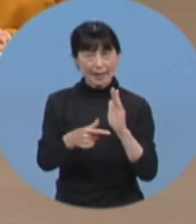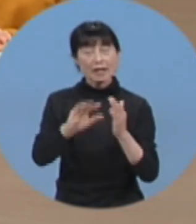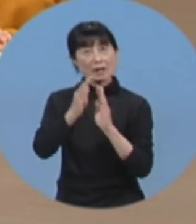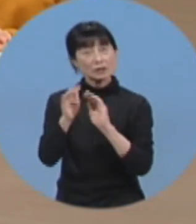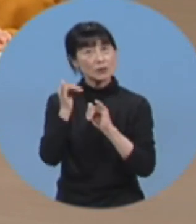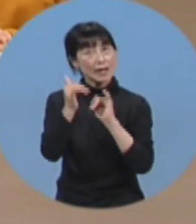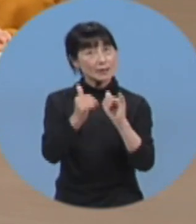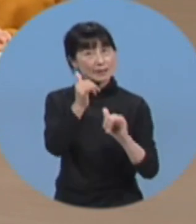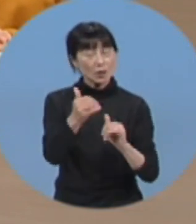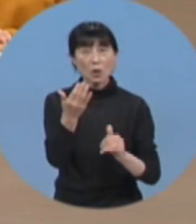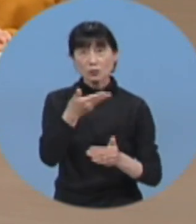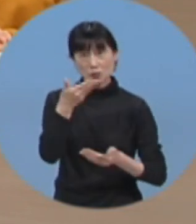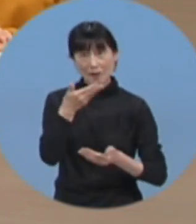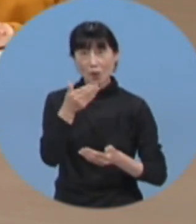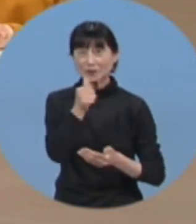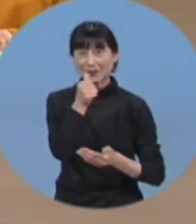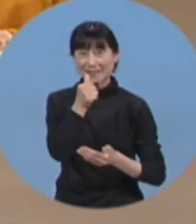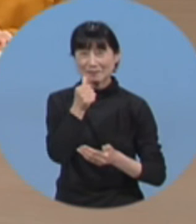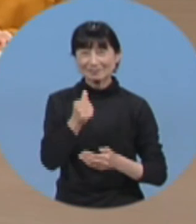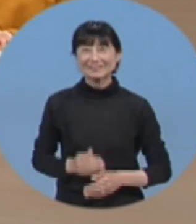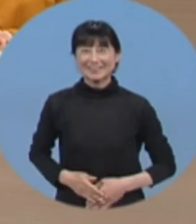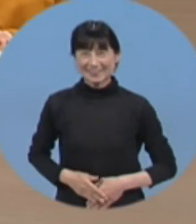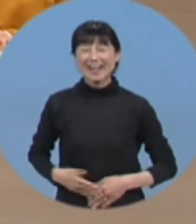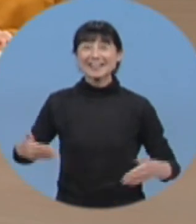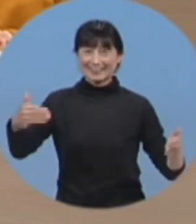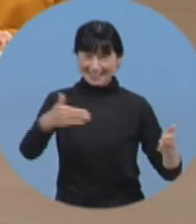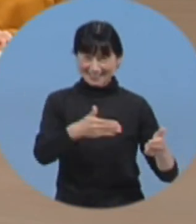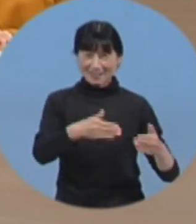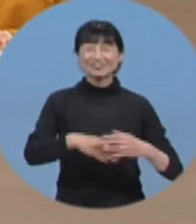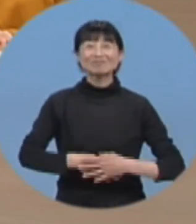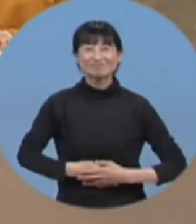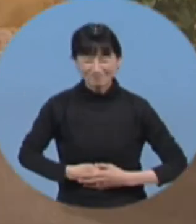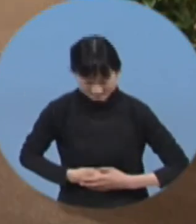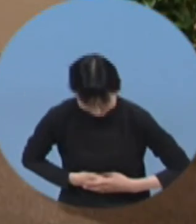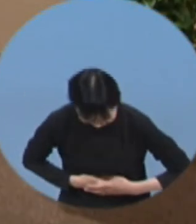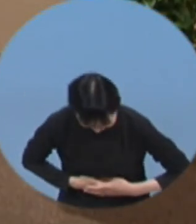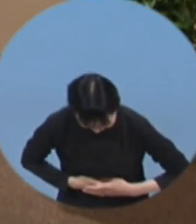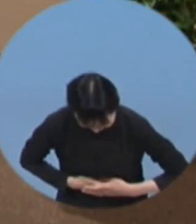歴史とご当地グルメを紹介します。それでは今週はこのあたりで失礼します。